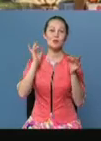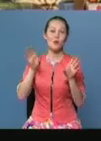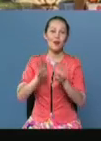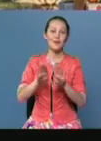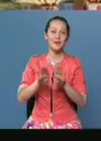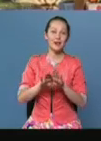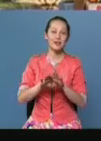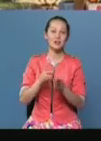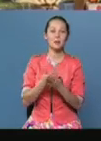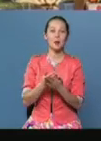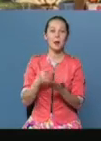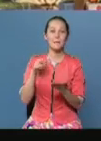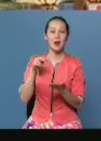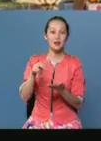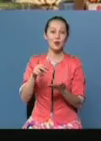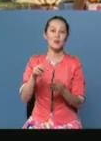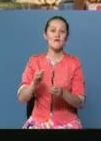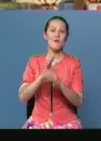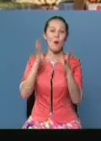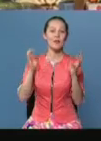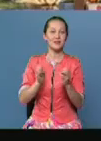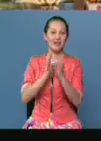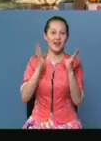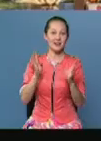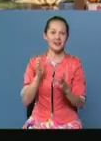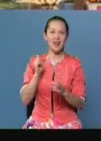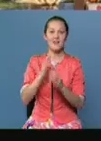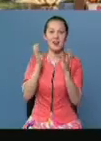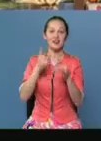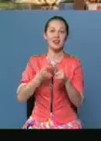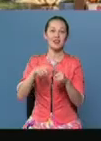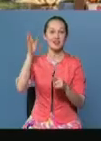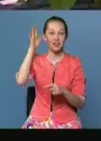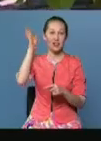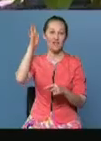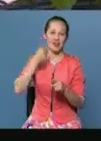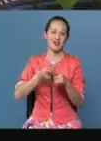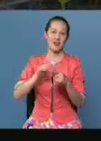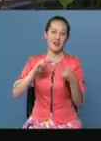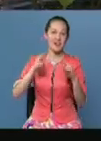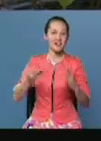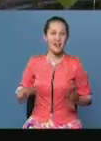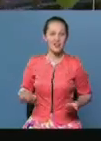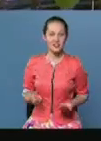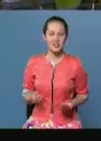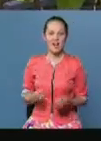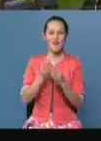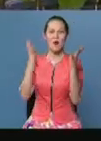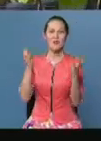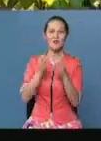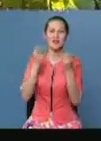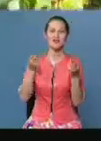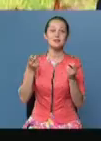когда мы, например, подходим к фонтану, ведь фонтан – это вода, вода – это жизнь. Фонтан, специальные сенсорные